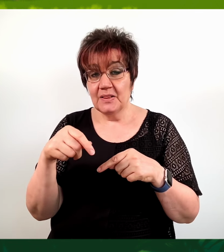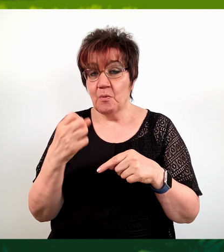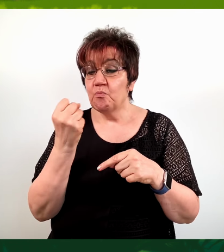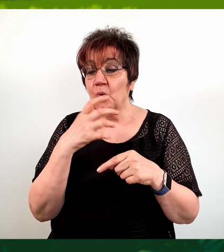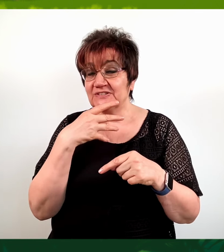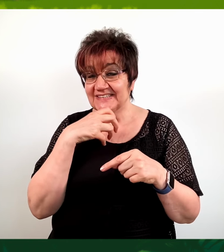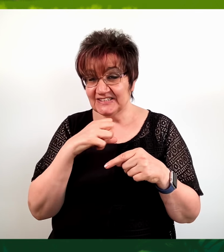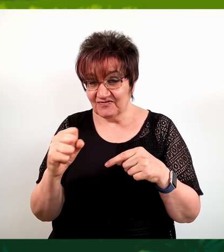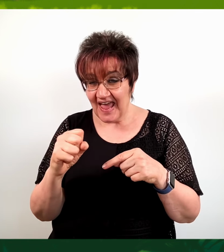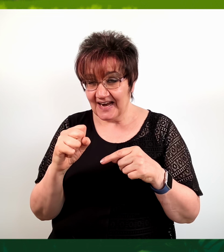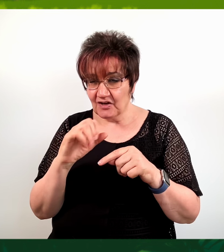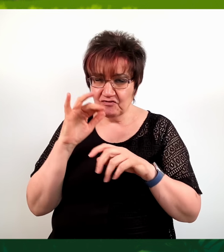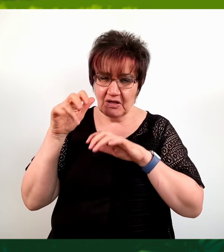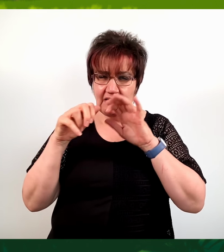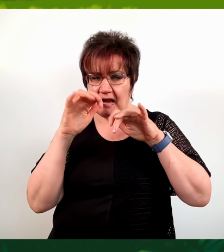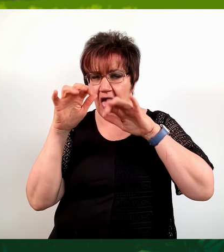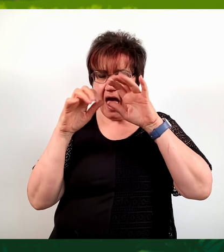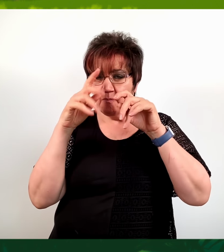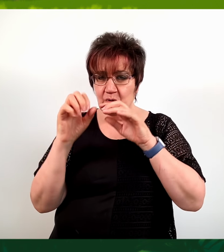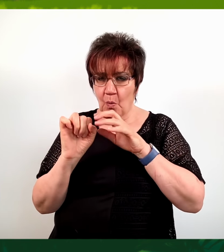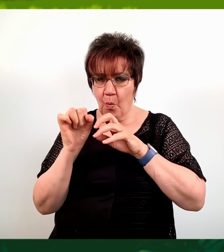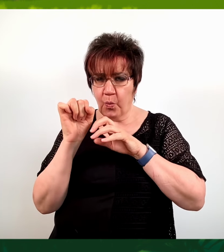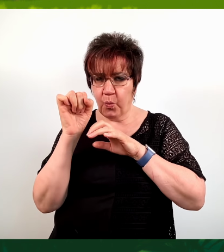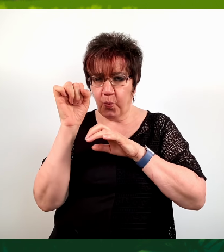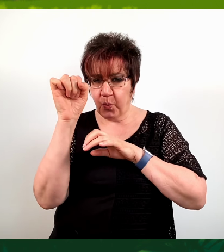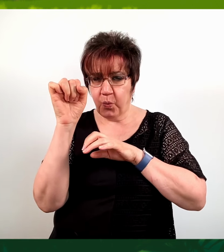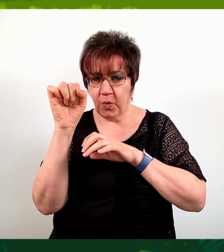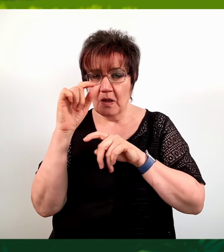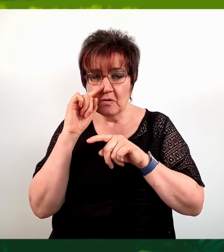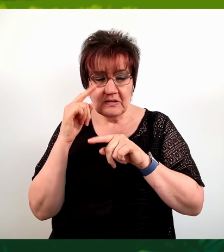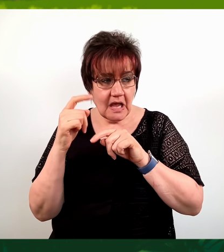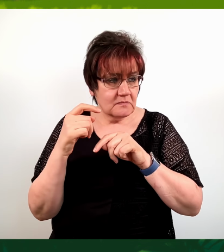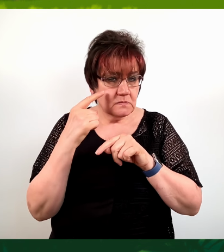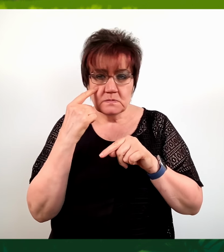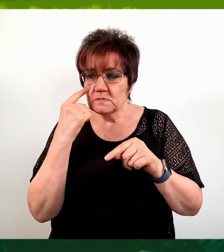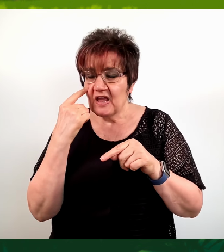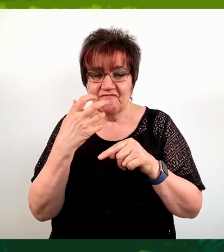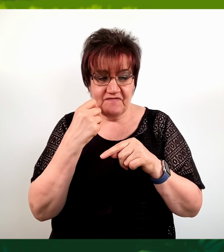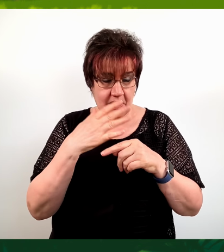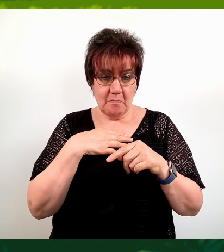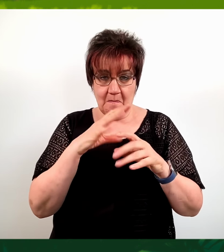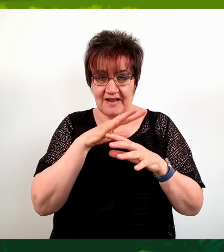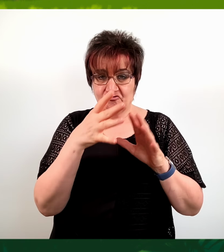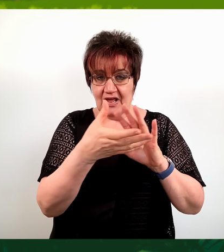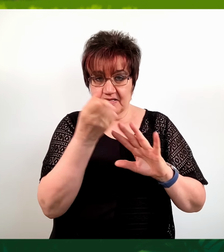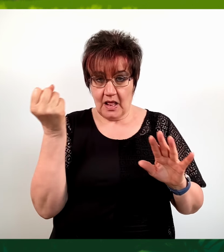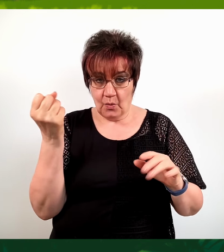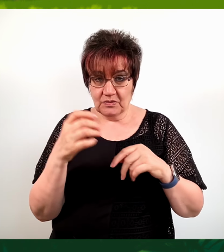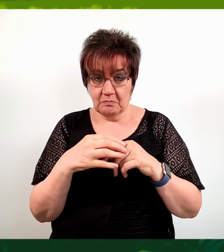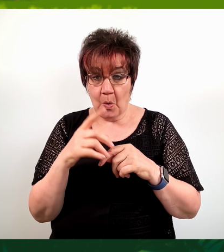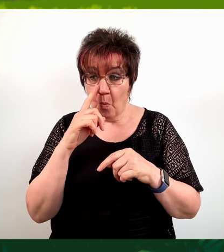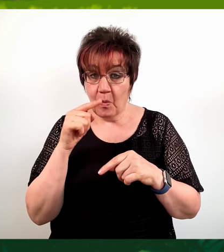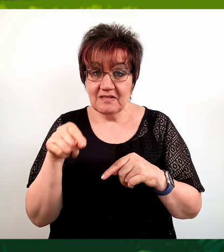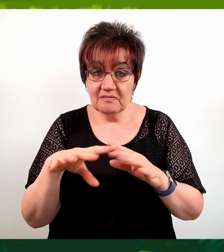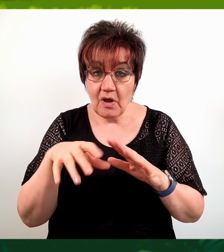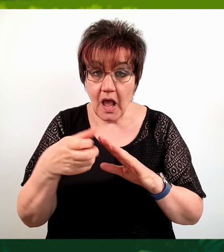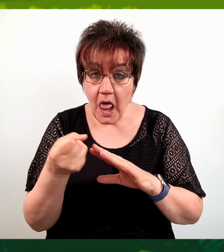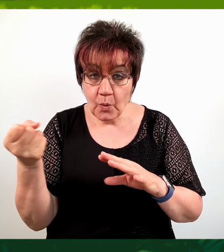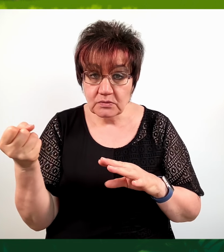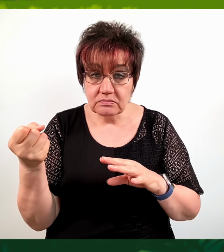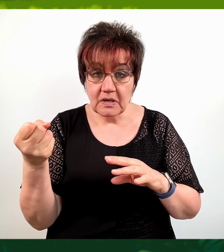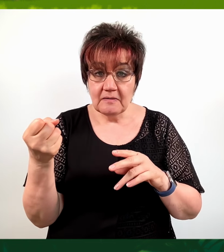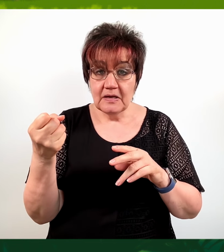nicht lange und der Zwerg gräbt sich auch wieder durch die Erde und will an meine Schätze. Und was er erst einmal